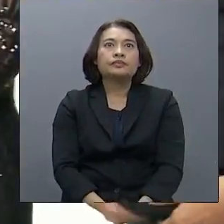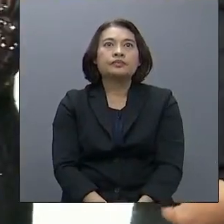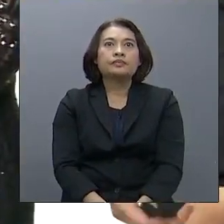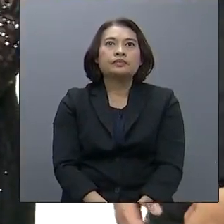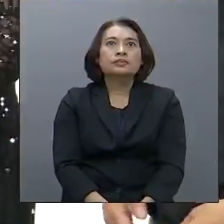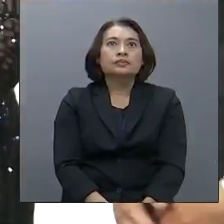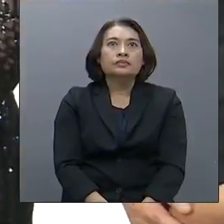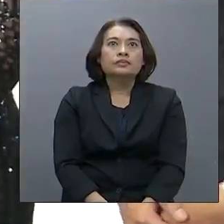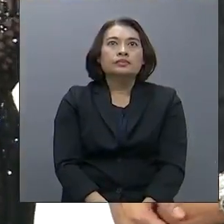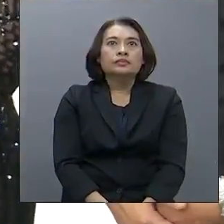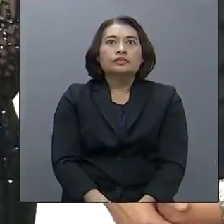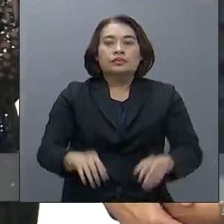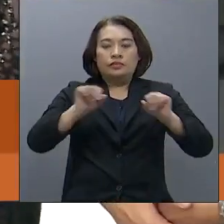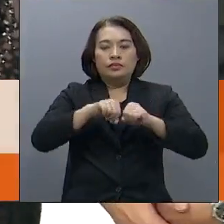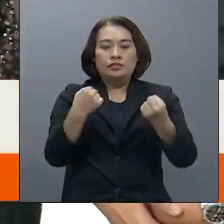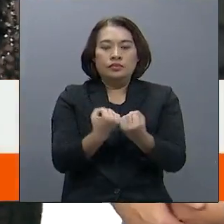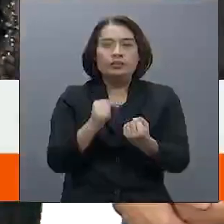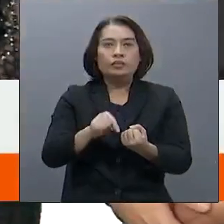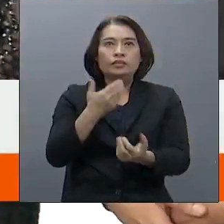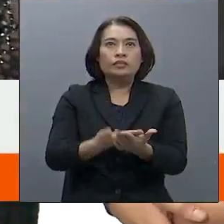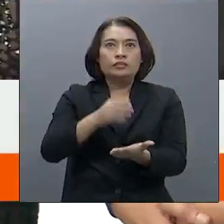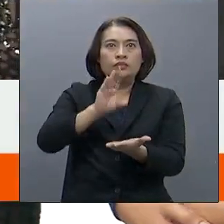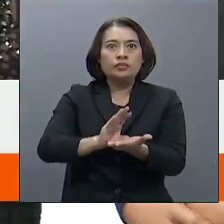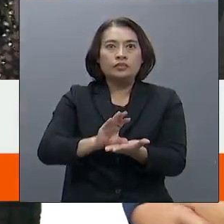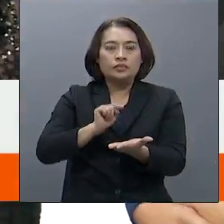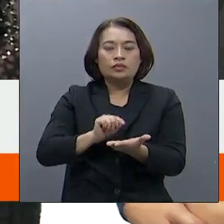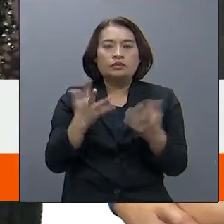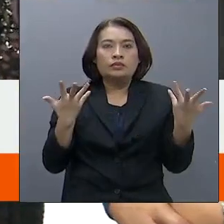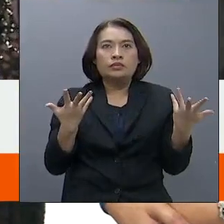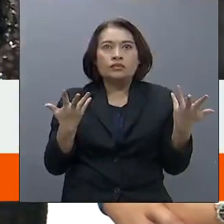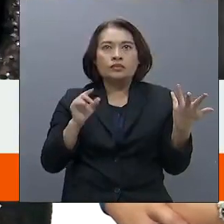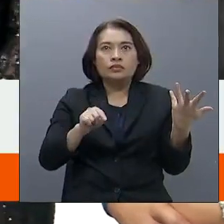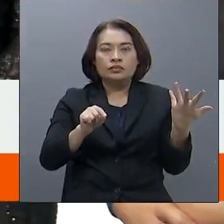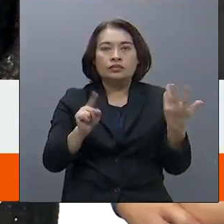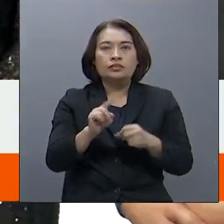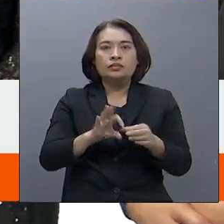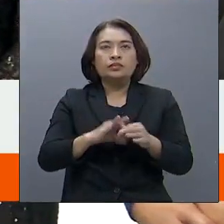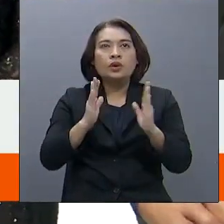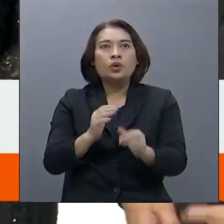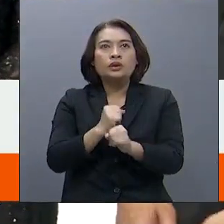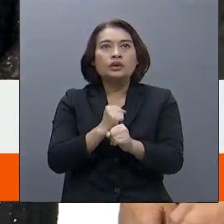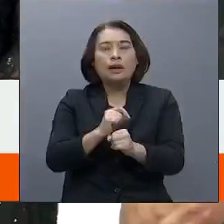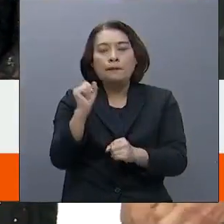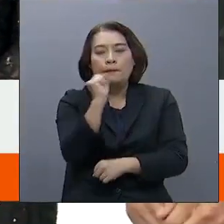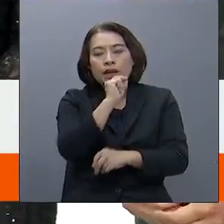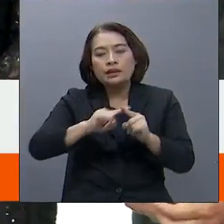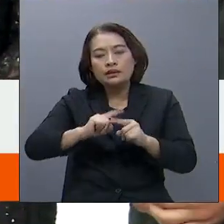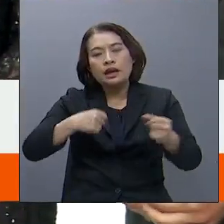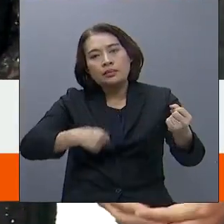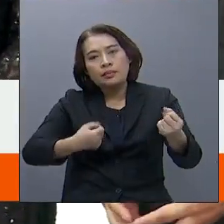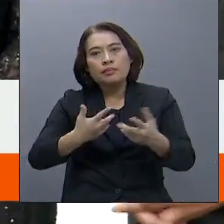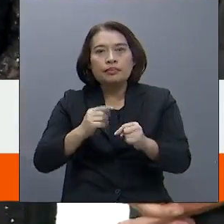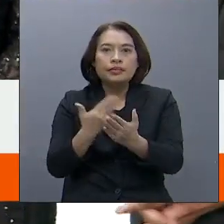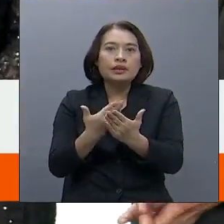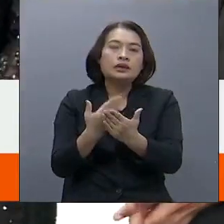แต่จะบอกว่าสมาคมเราไม่มีทุนนะในการที่ทำก็ได้รับความเมตตาจากอาจารย์นักดนตรีด้วยนะที่เขาบางท่านก็ไม่เอาสต